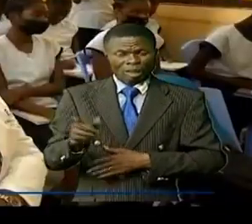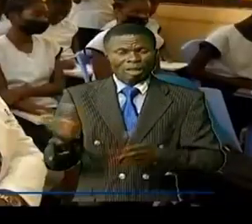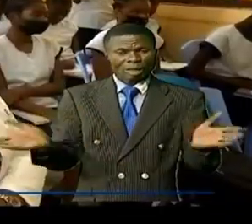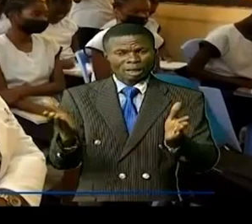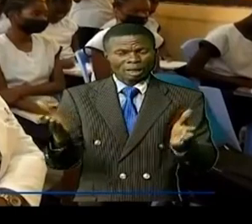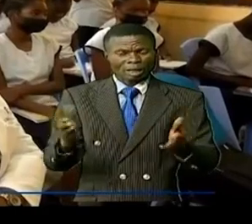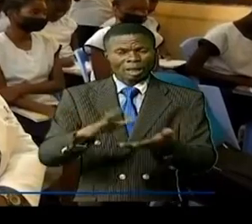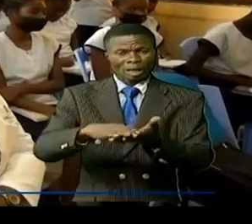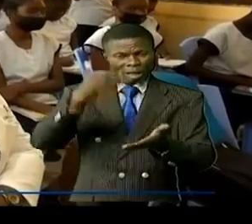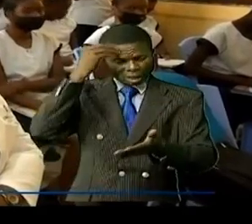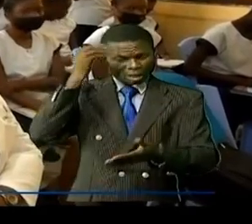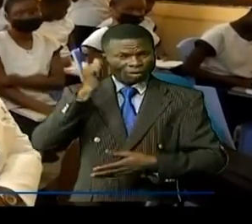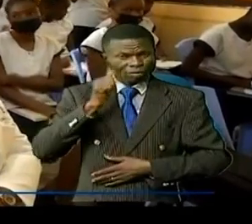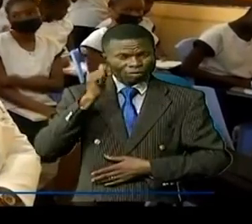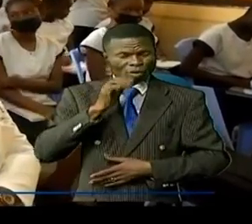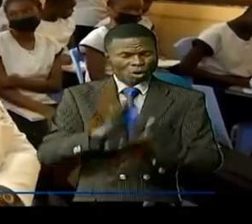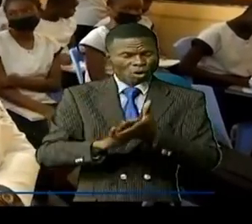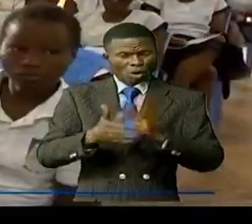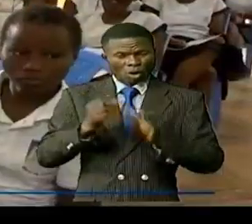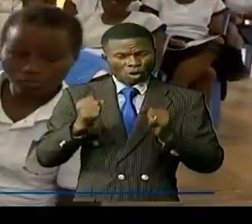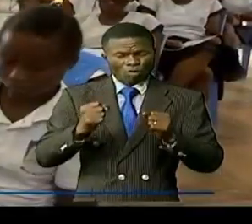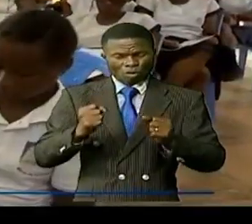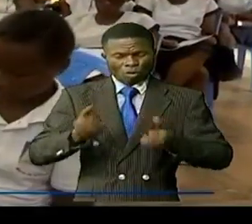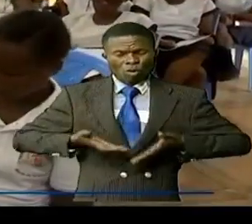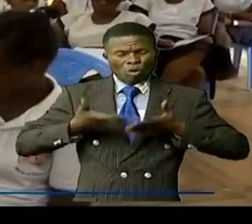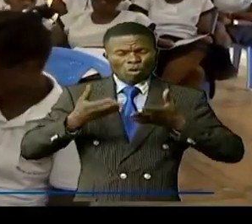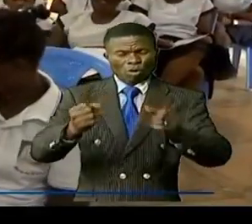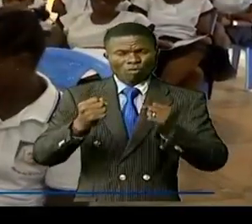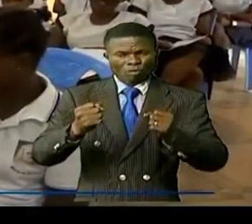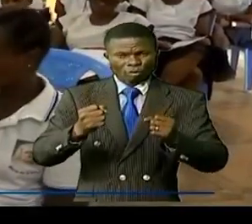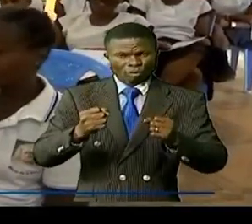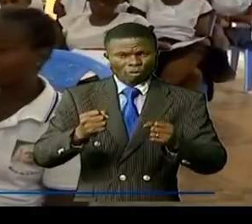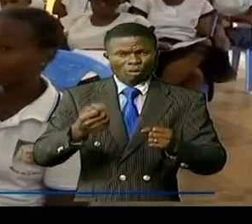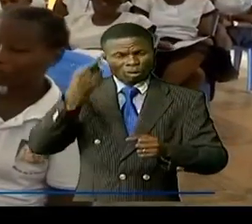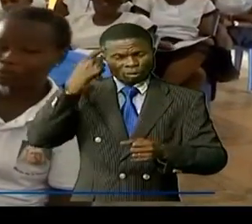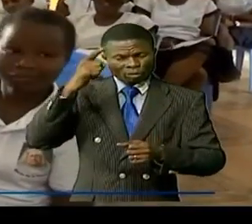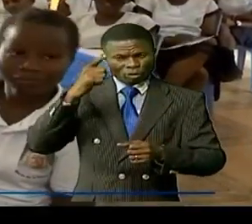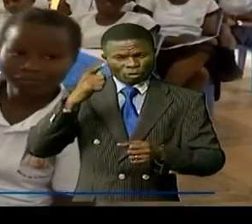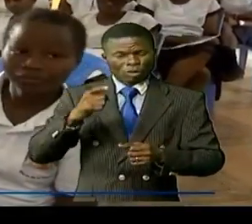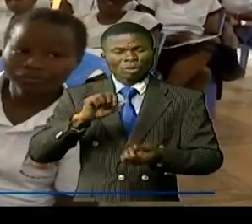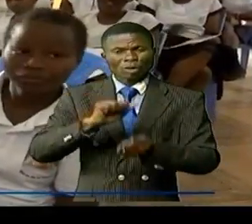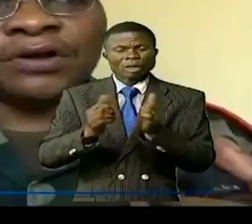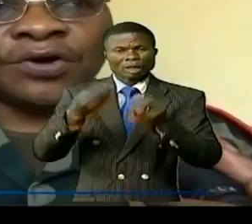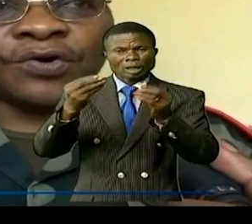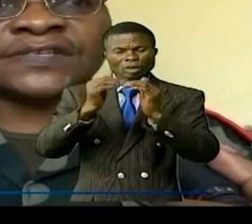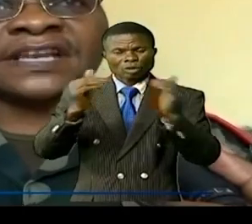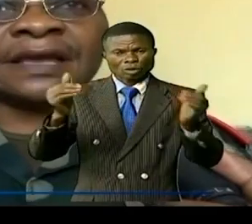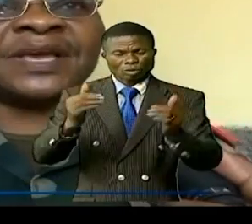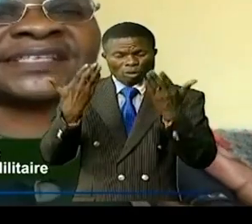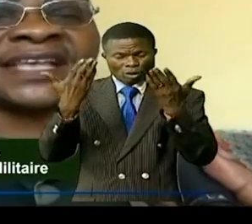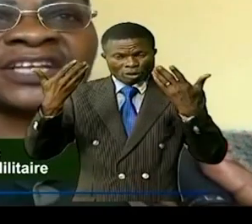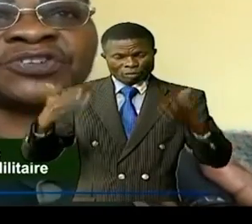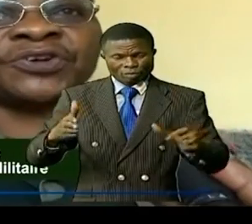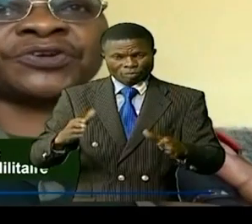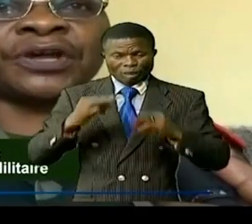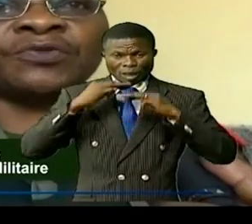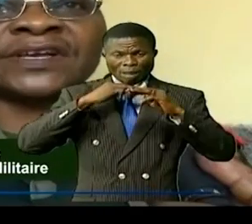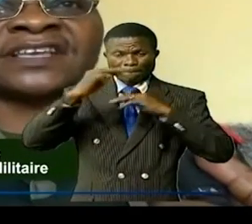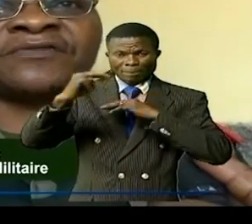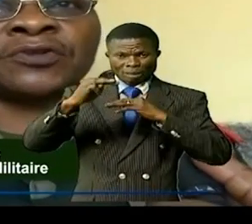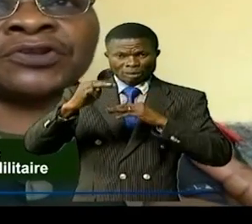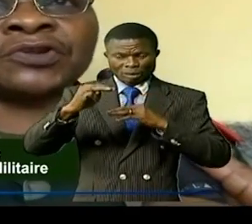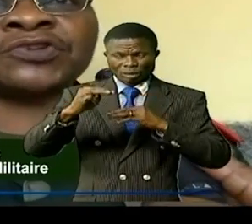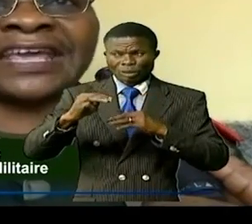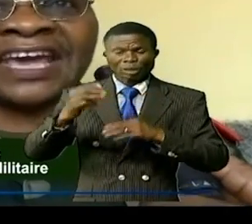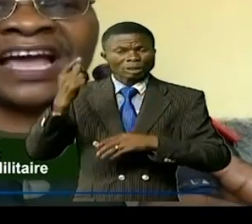ses élèves d'être assidus et ponctuels pendant les heures de cours. Il a exhorté d'intégrer l'armée après leurs études. Les messages que nous